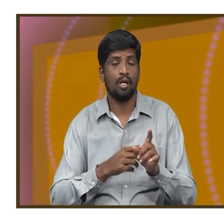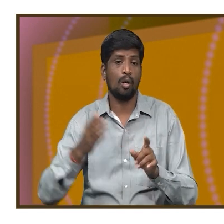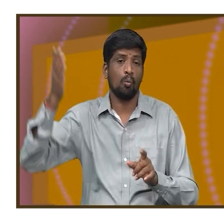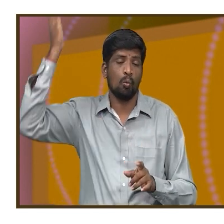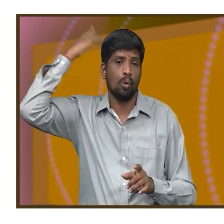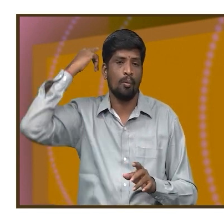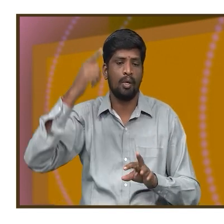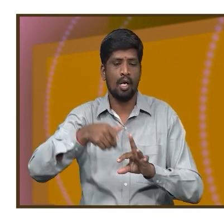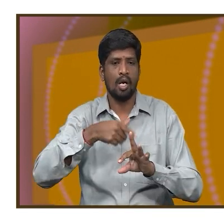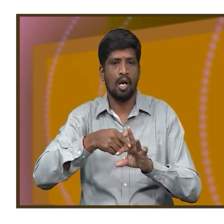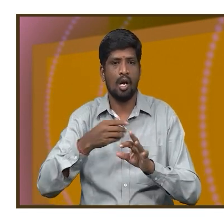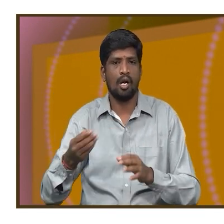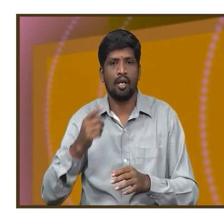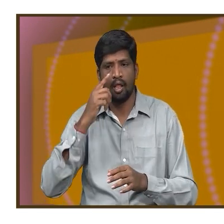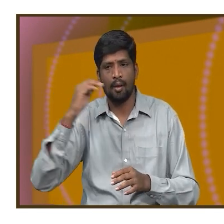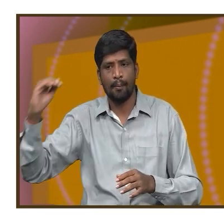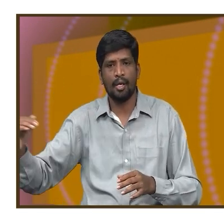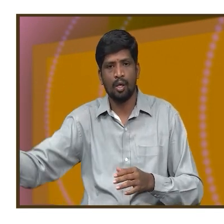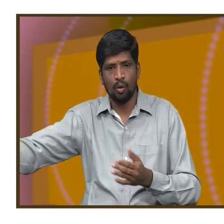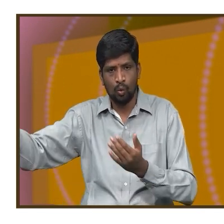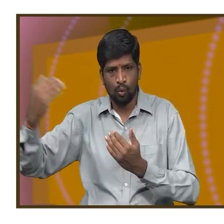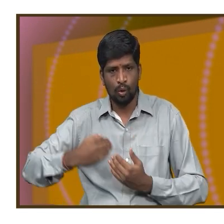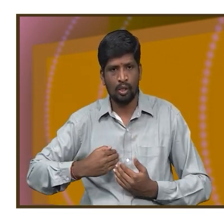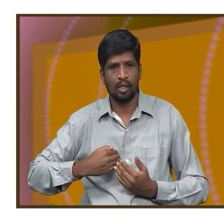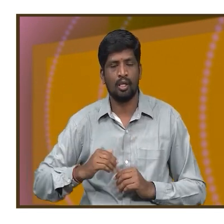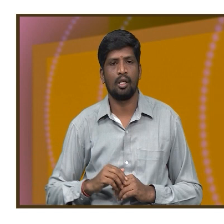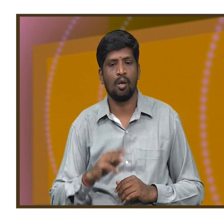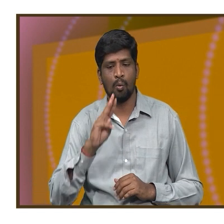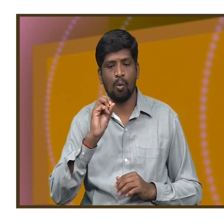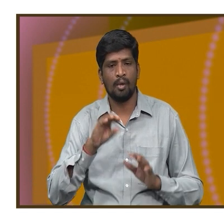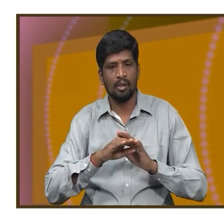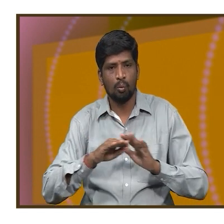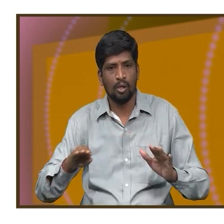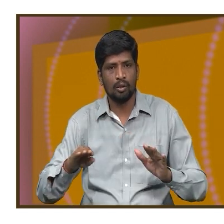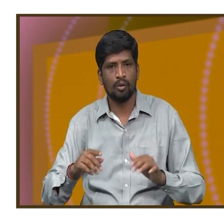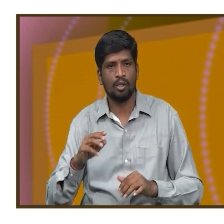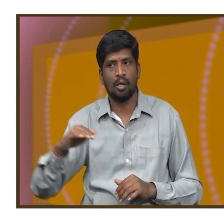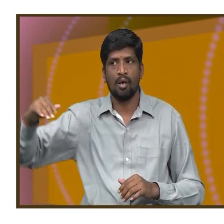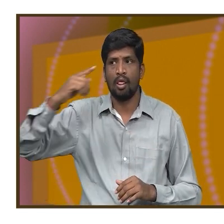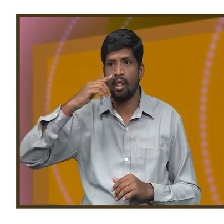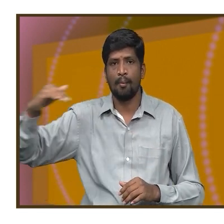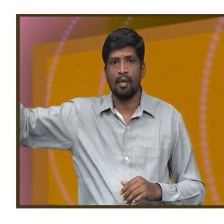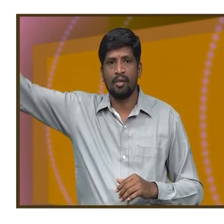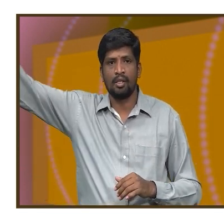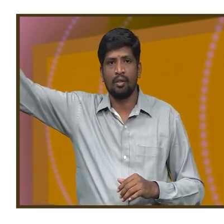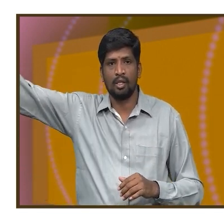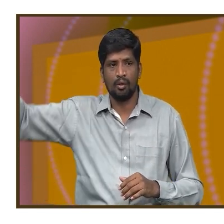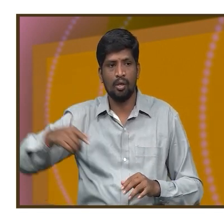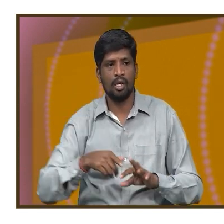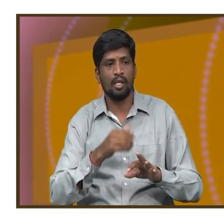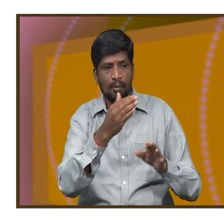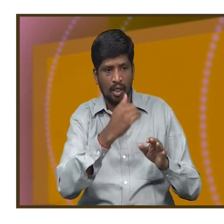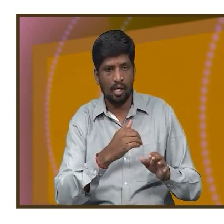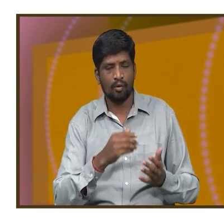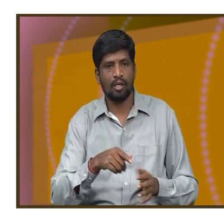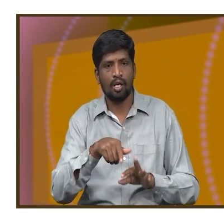முன்பு அந்த கொடுத்த அந்த காலனியை மீண்டும் அந்த பெண் வந்து கேட்டவுடன் மறுப்பு ஏதும் சொல்லாமல் அந்த காலனியை